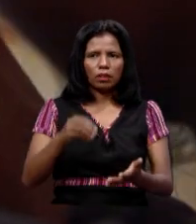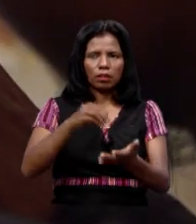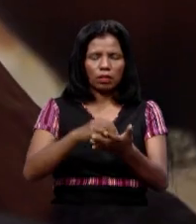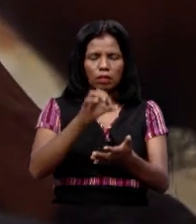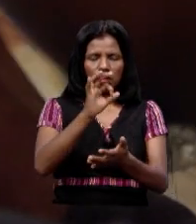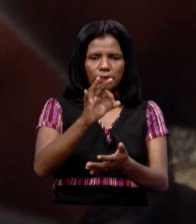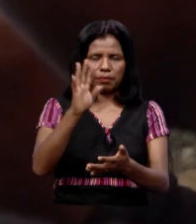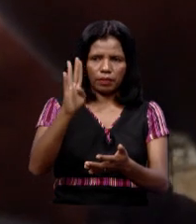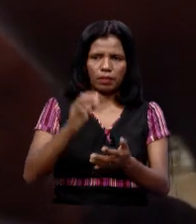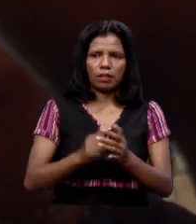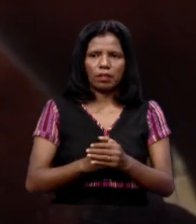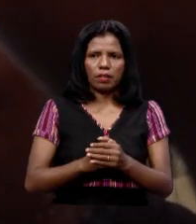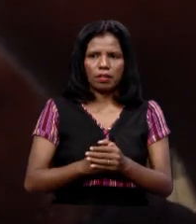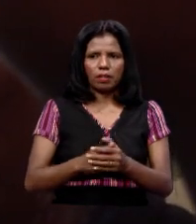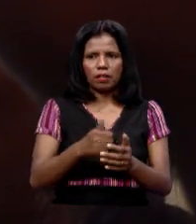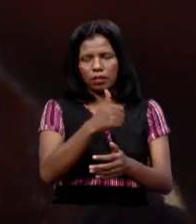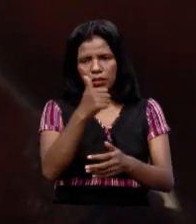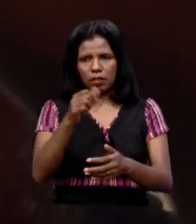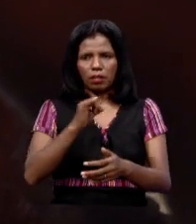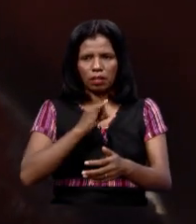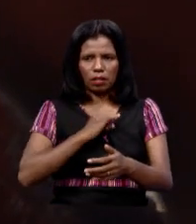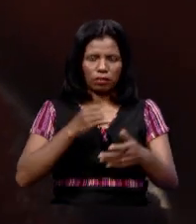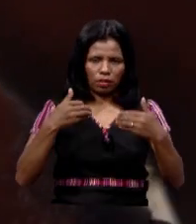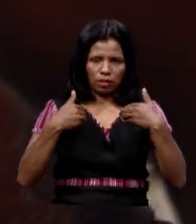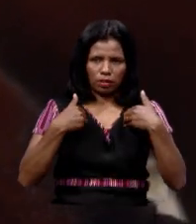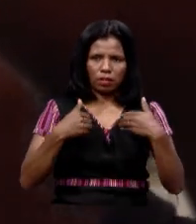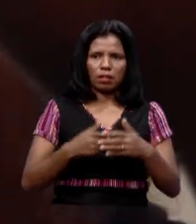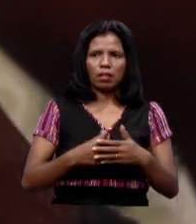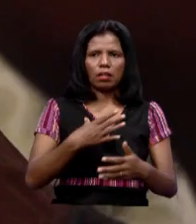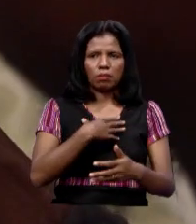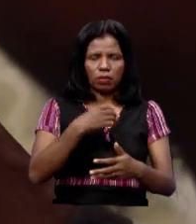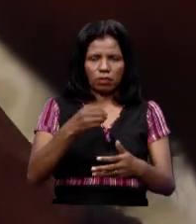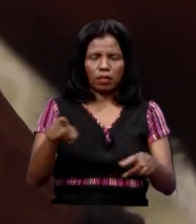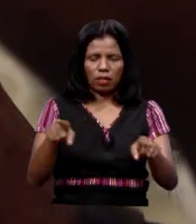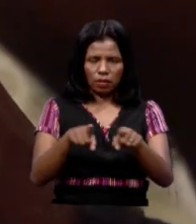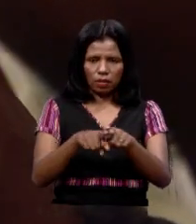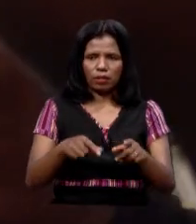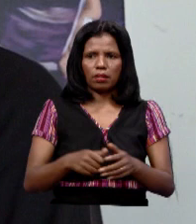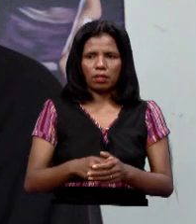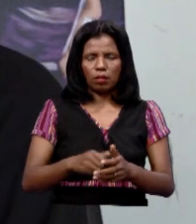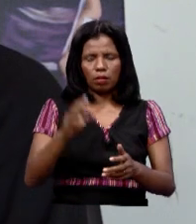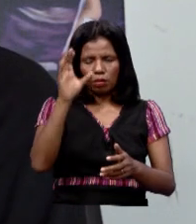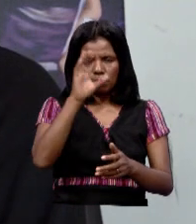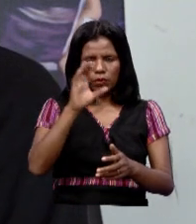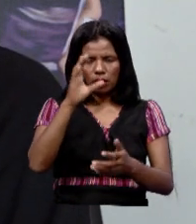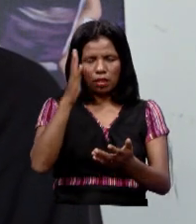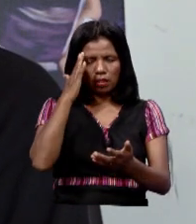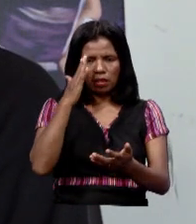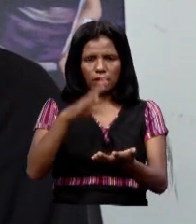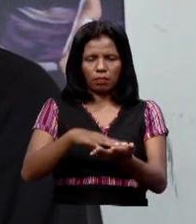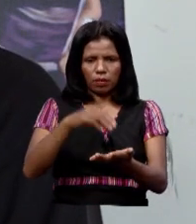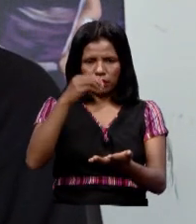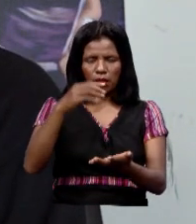like de pas talentu seluk ne be ma hau iya ne maka kamu gosta anso indian gosta buka hati ne buat fong ne be